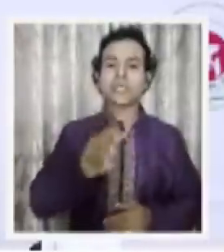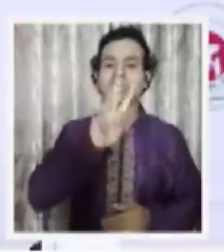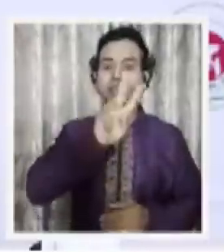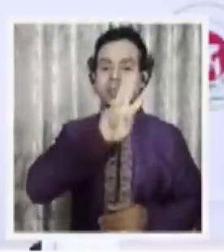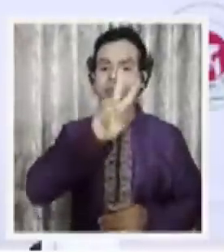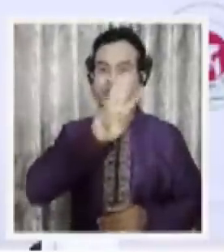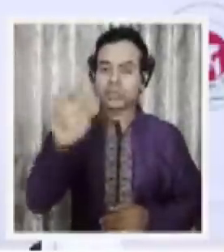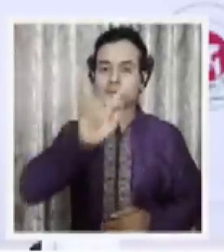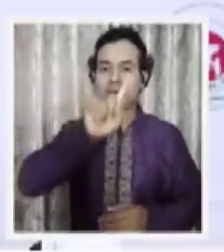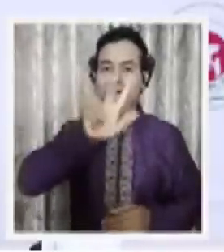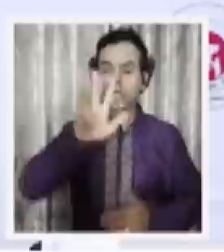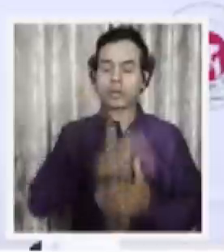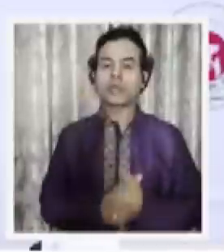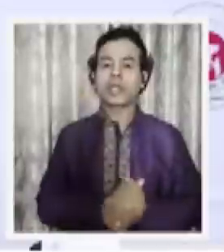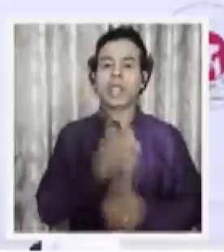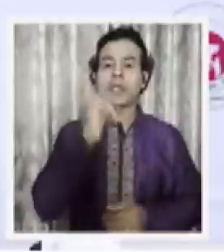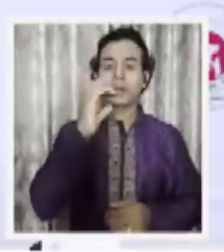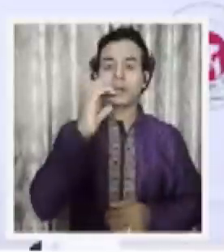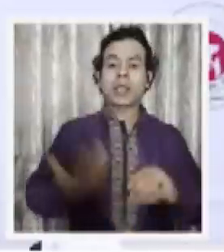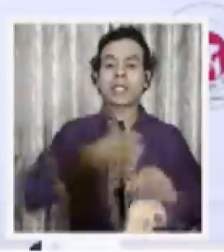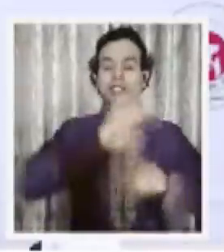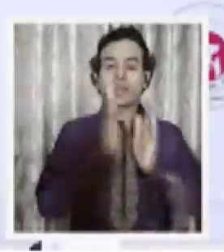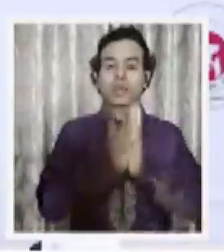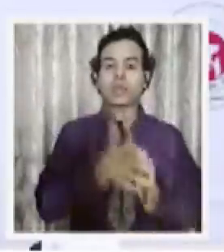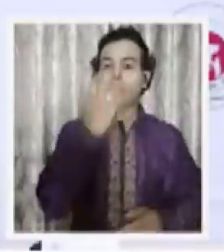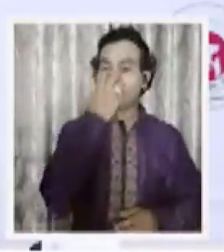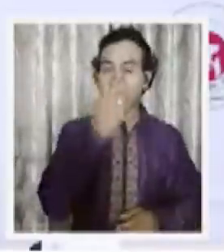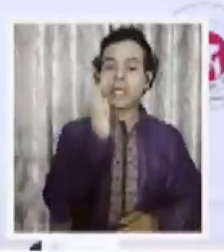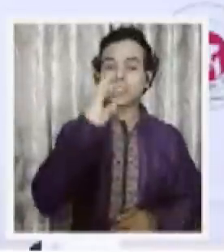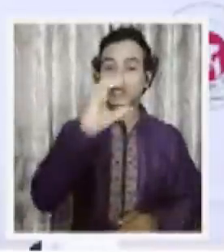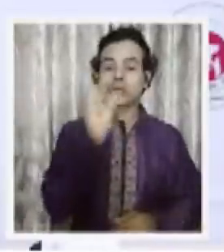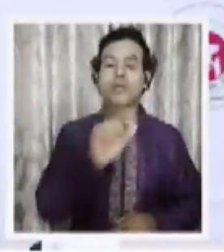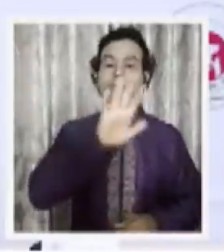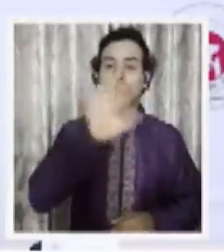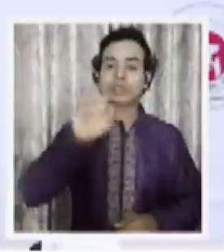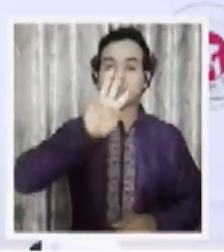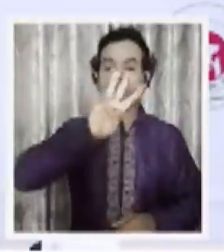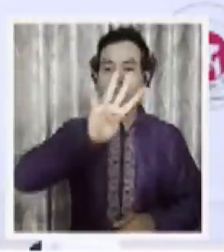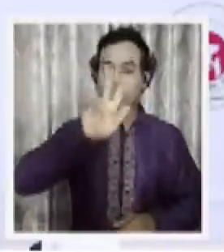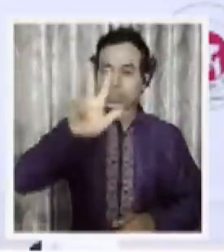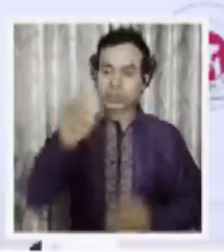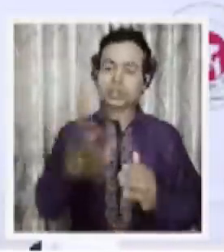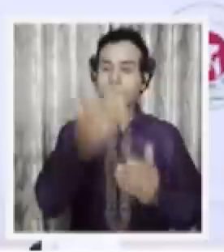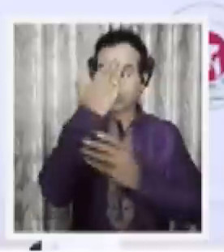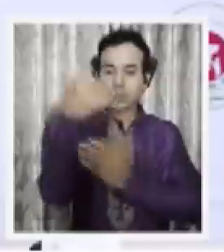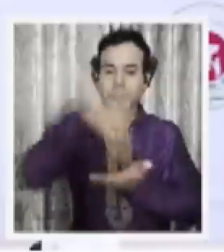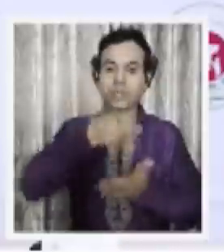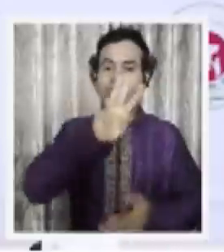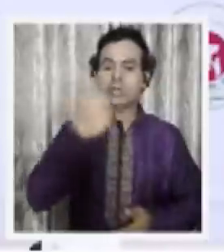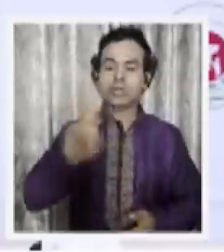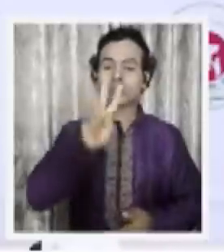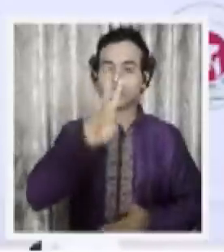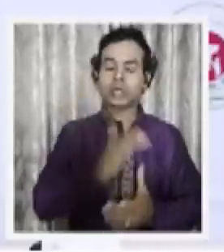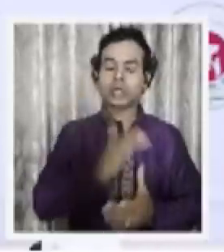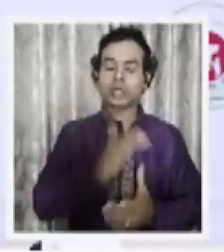সংখ্যা 548টি, রোগী ভর্তি আছে 302 জন এবং শয্যা খালি আছে 246টি।